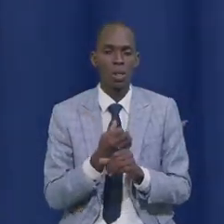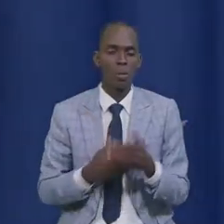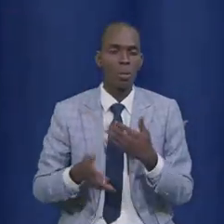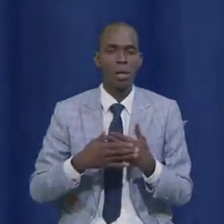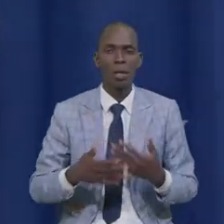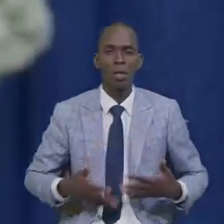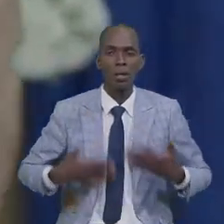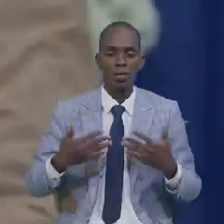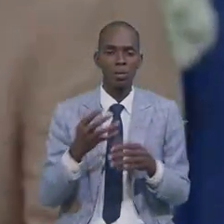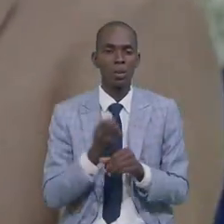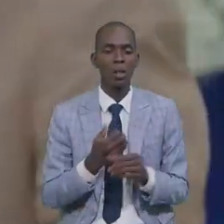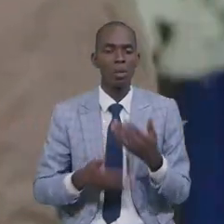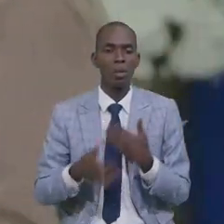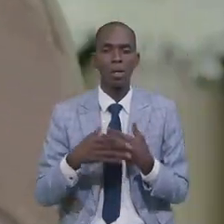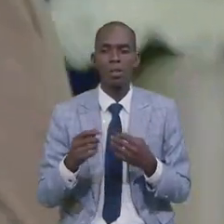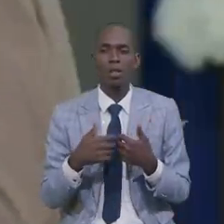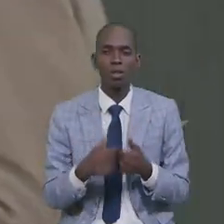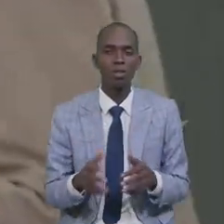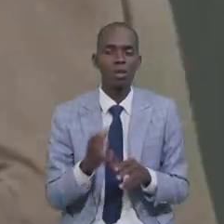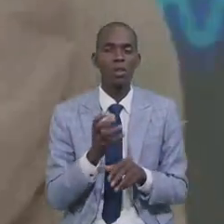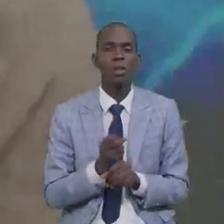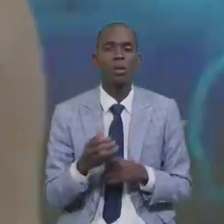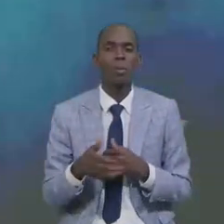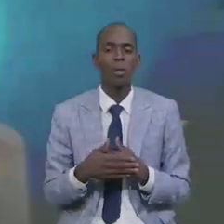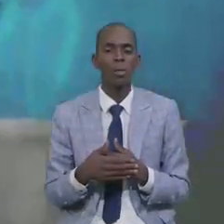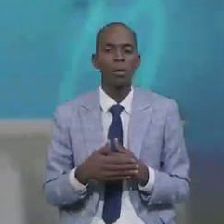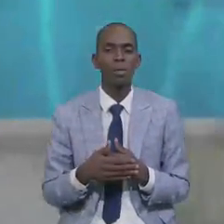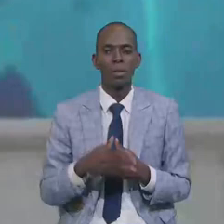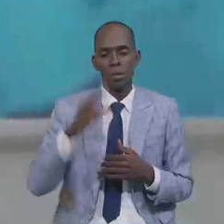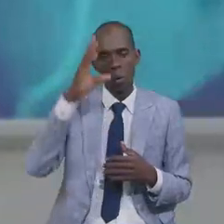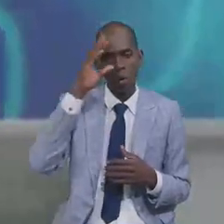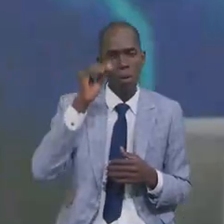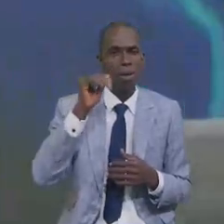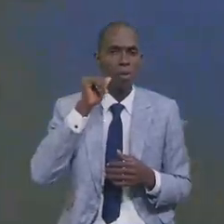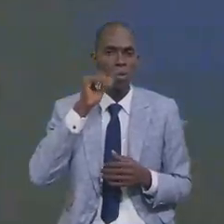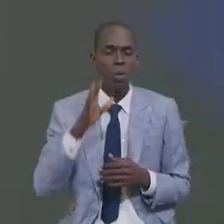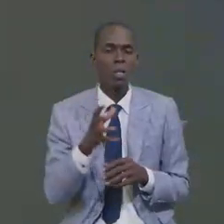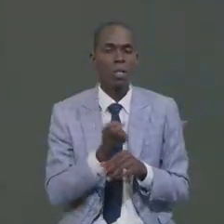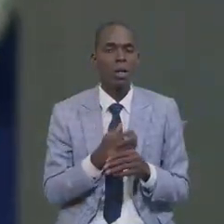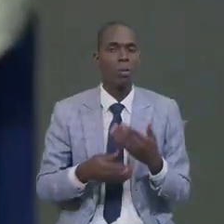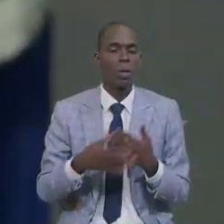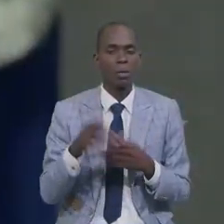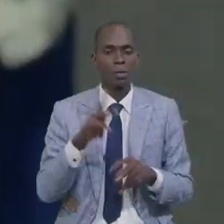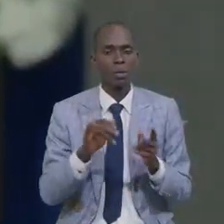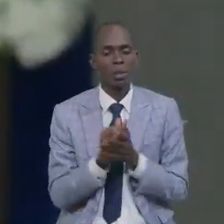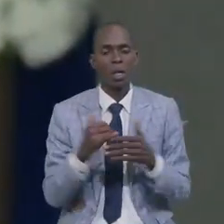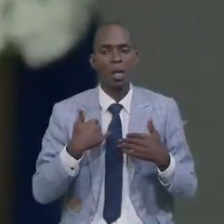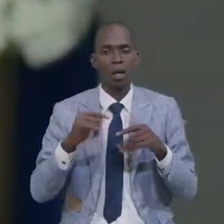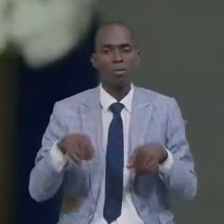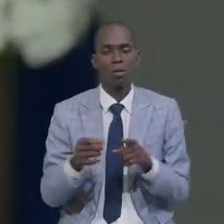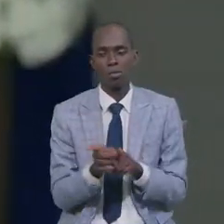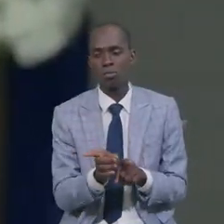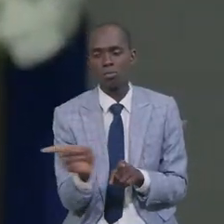Nous recouvrons des vies, nous recouvrons ce qui est perdu, nous recouvrons les hommes et les femmes, ceux qui se